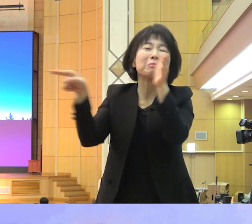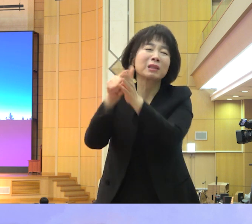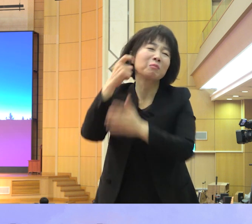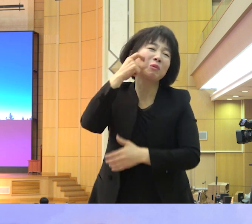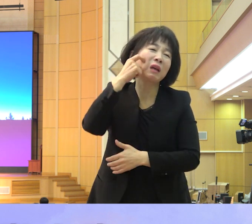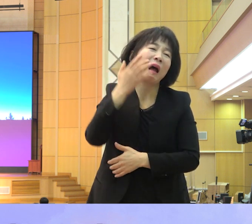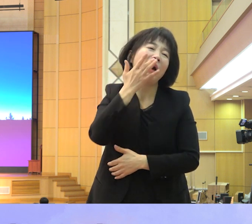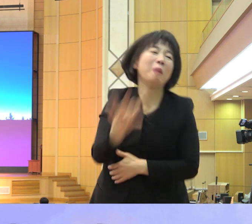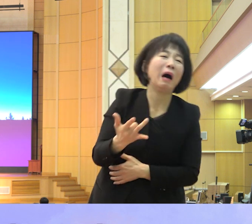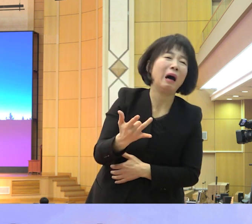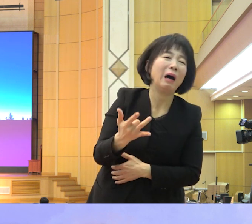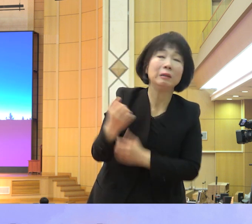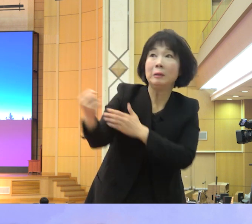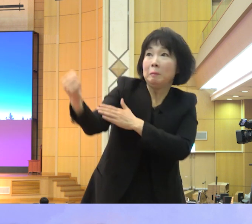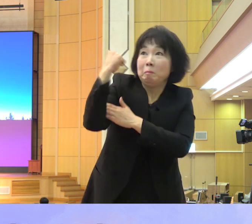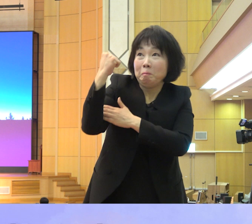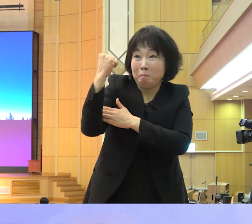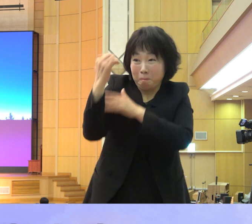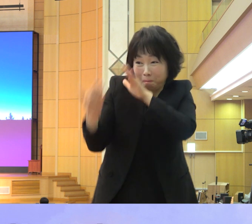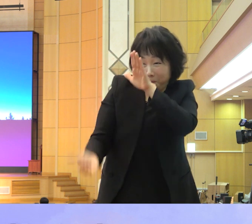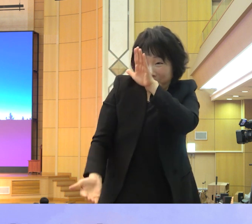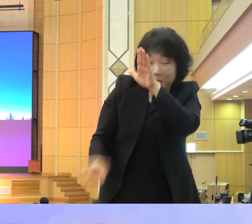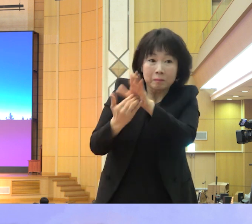깨달았습니다. 전능한 하나님을